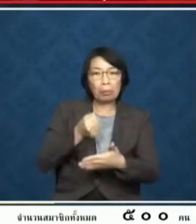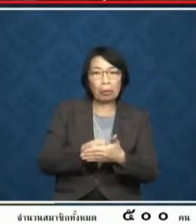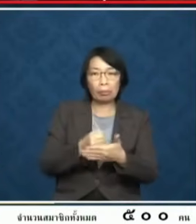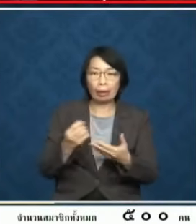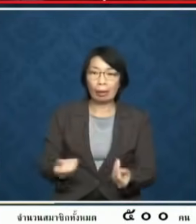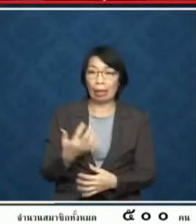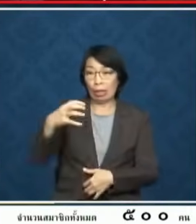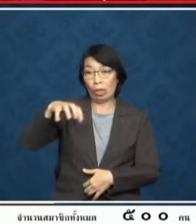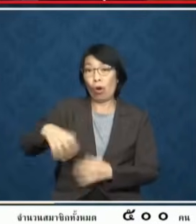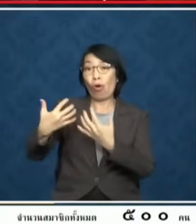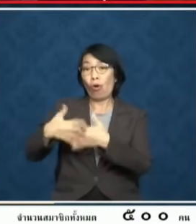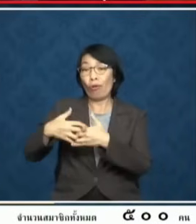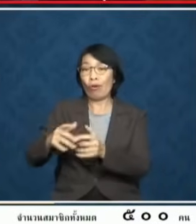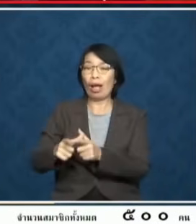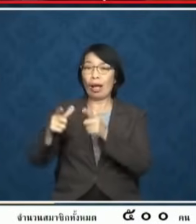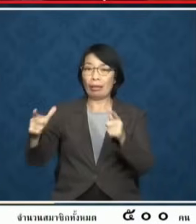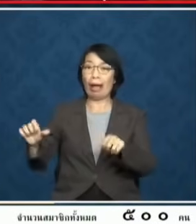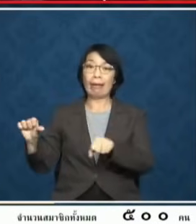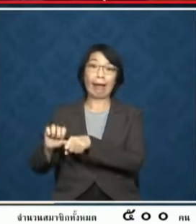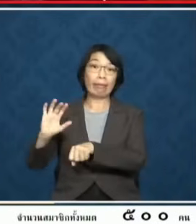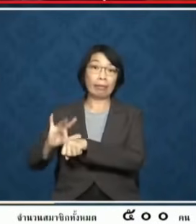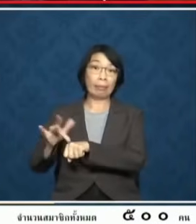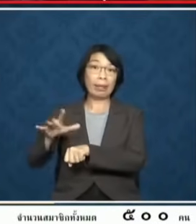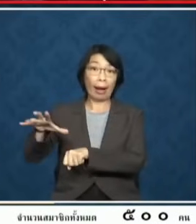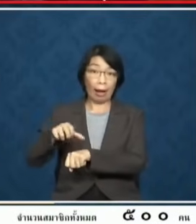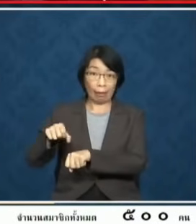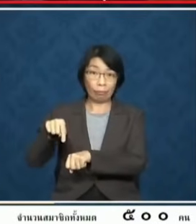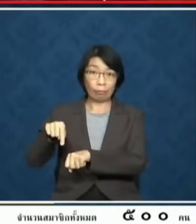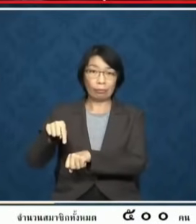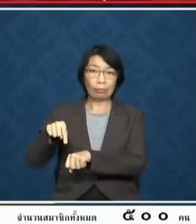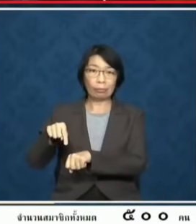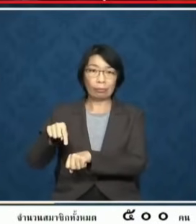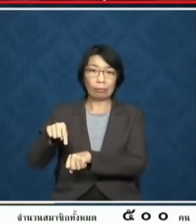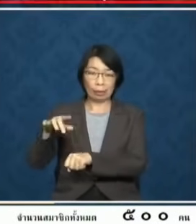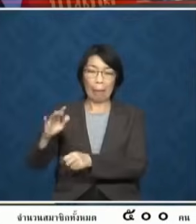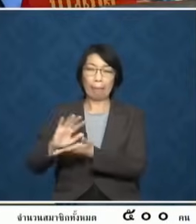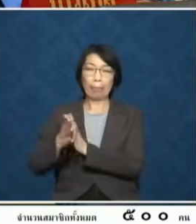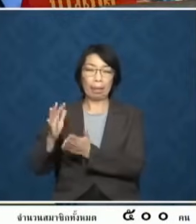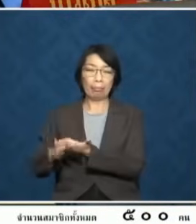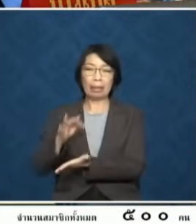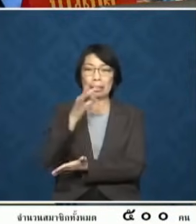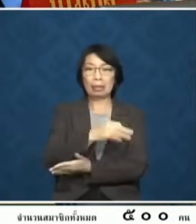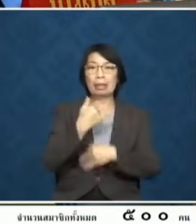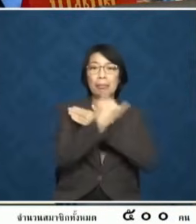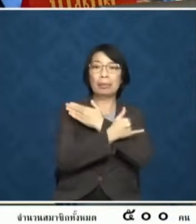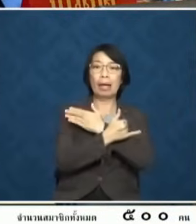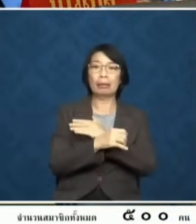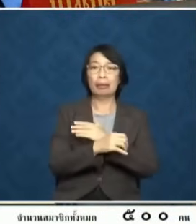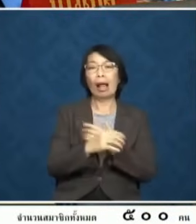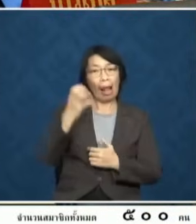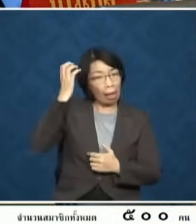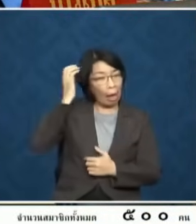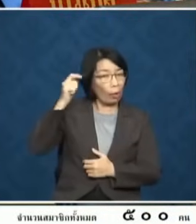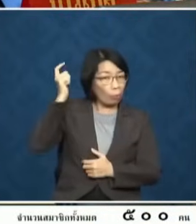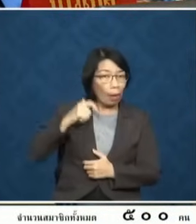ไฟฟ้าขนาดใหญ่จากก๊าซธรรมชาติให้ใช้เอ่อการซื้อไฟฟ้านะคะจากประเทศเพื่อนบ้านในภูมิภาค